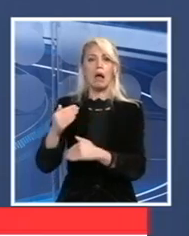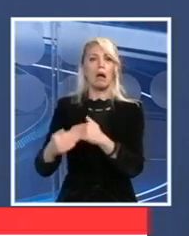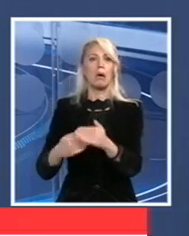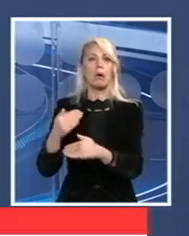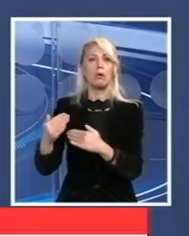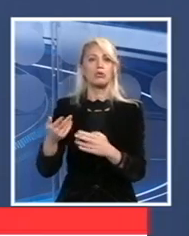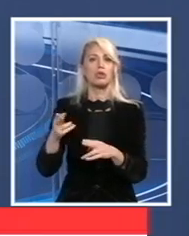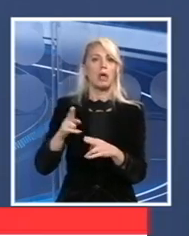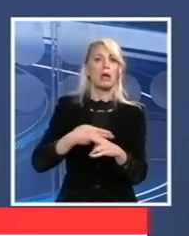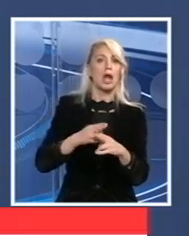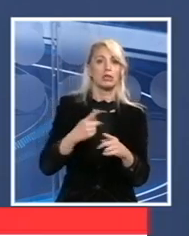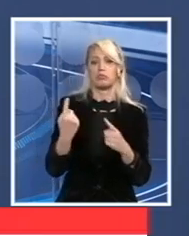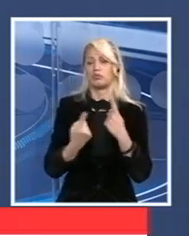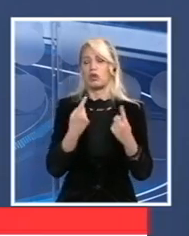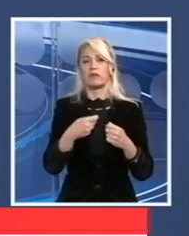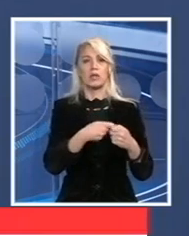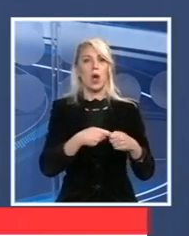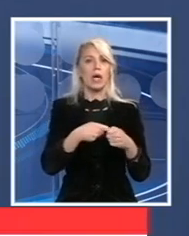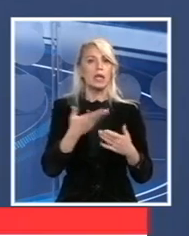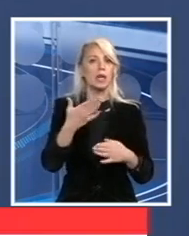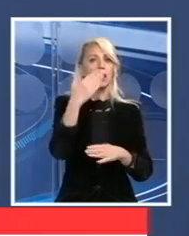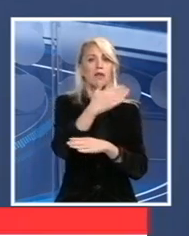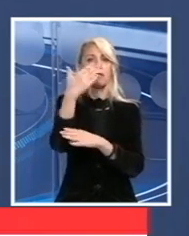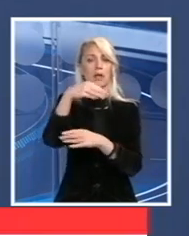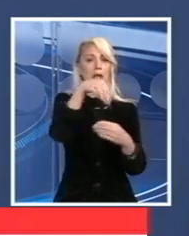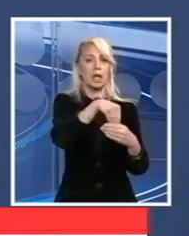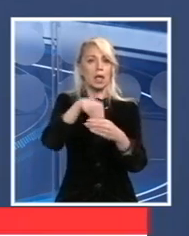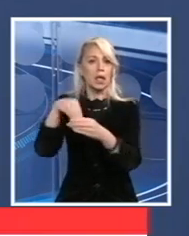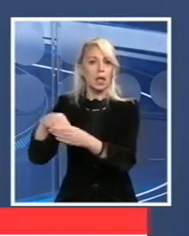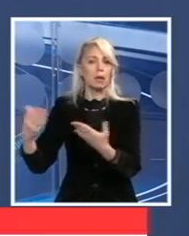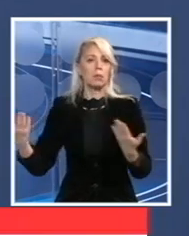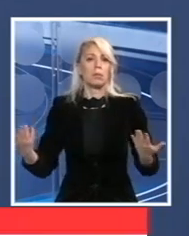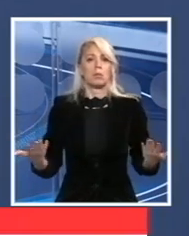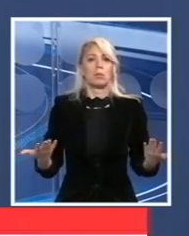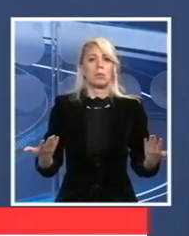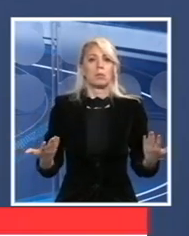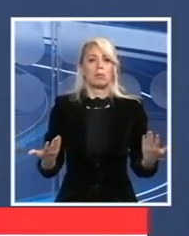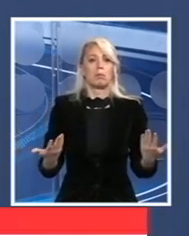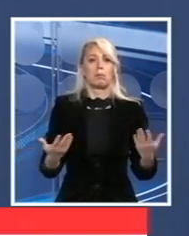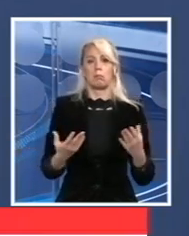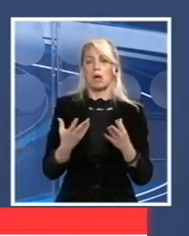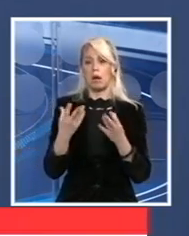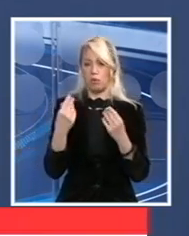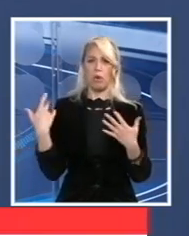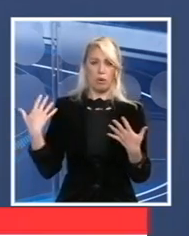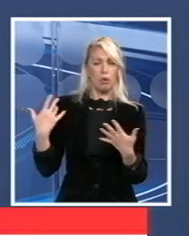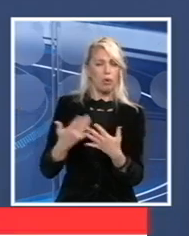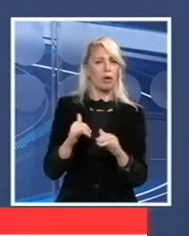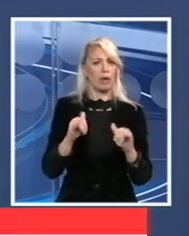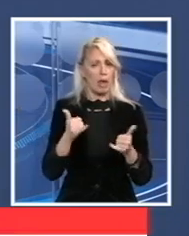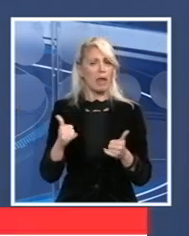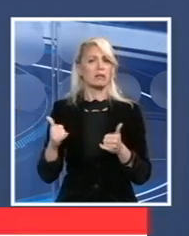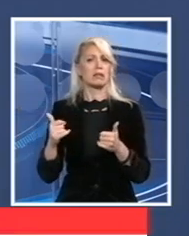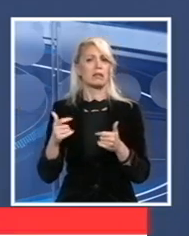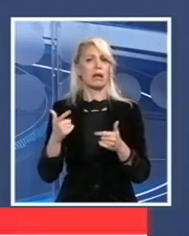vremenskom periodu sigurno zavisi organizacije same firme. Dosta toga se i jeste u prethodnom vremenskom periodu